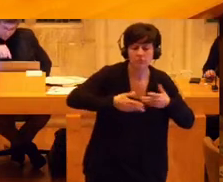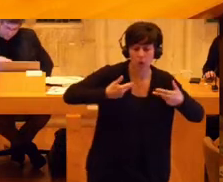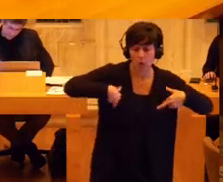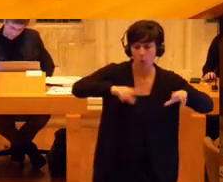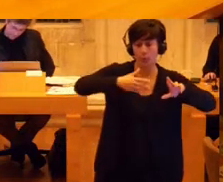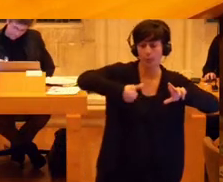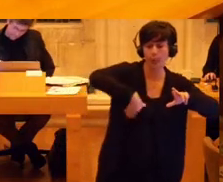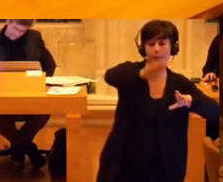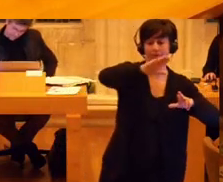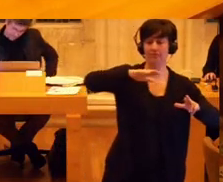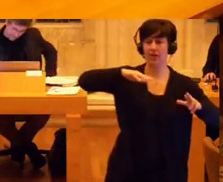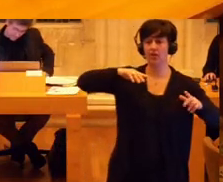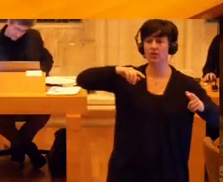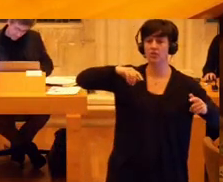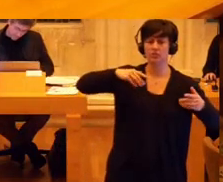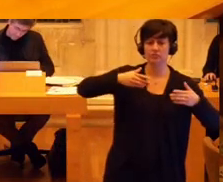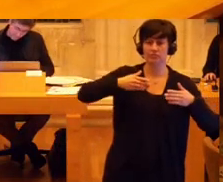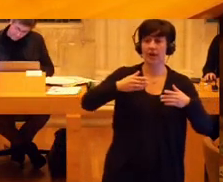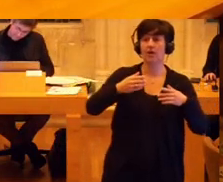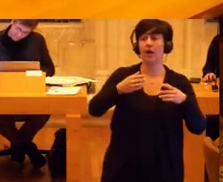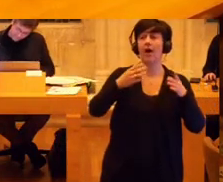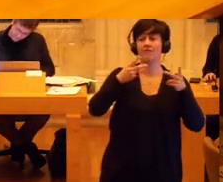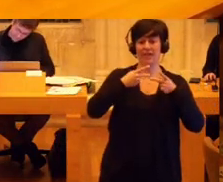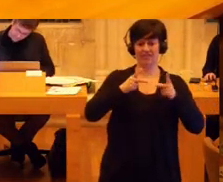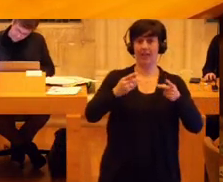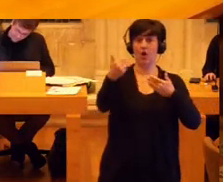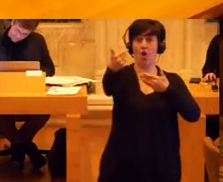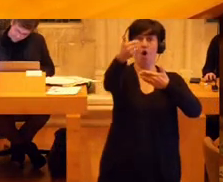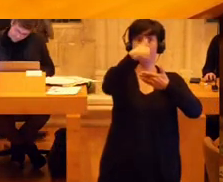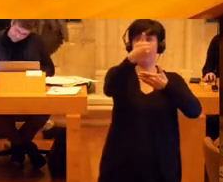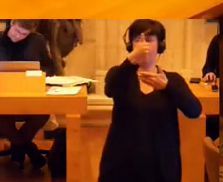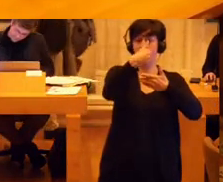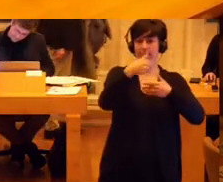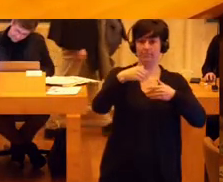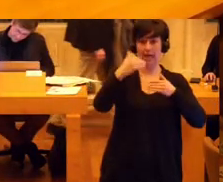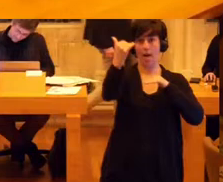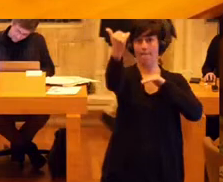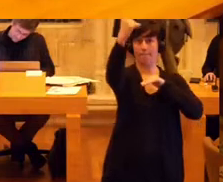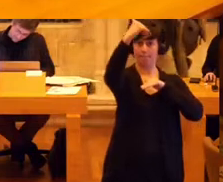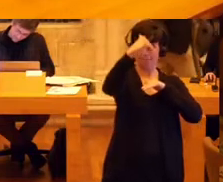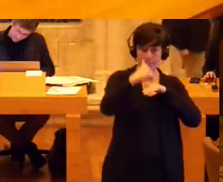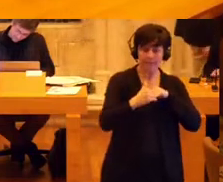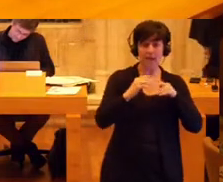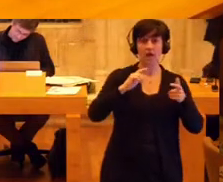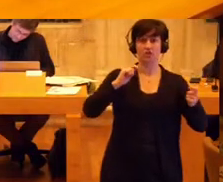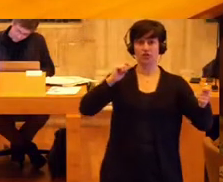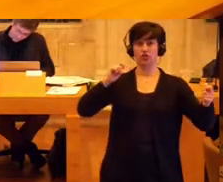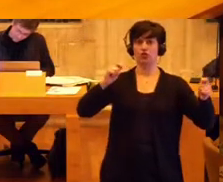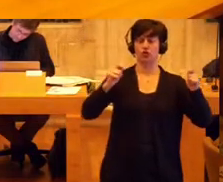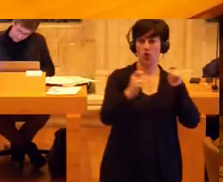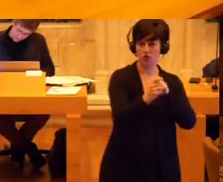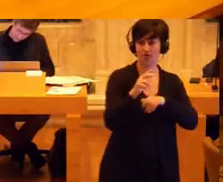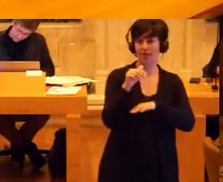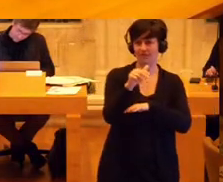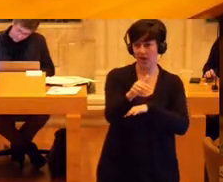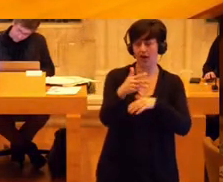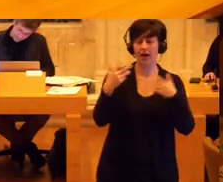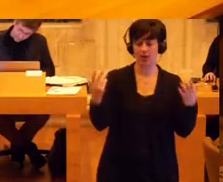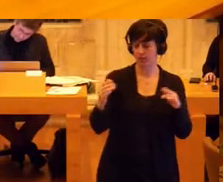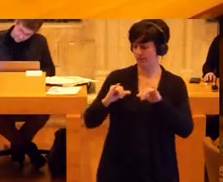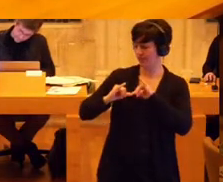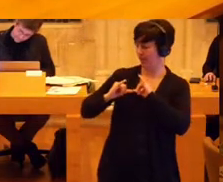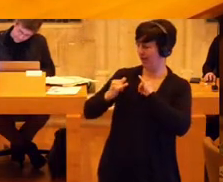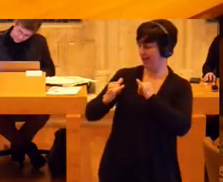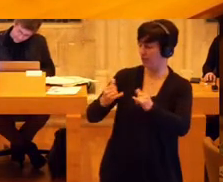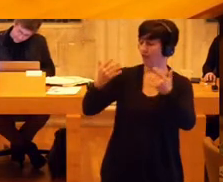cette entrée de ville, même si on passe par ailleurs avant, mais elle avait son importance. Donc les réunions ont été